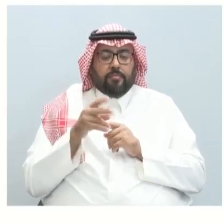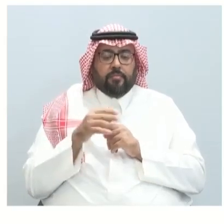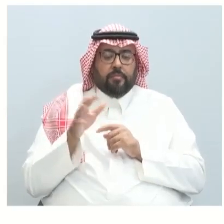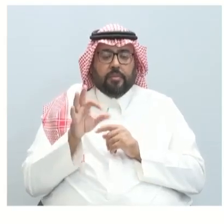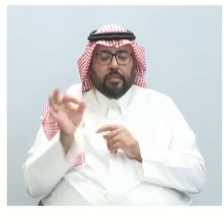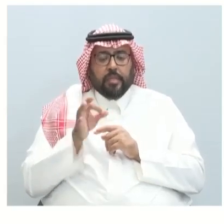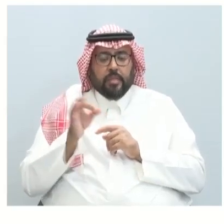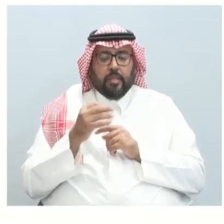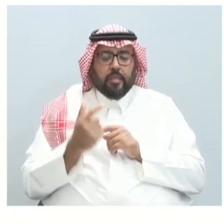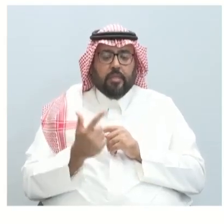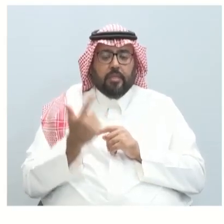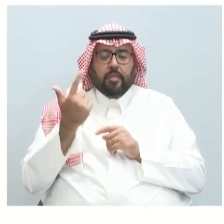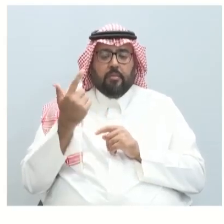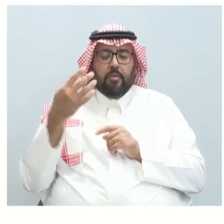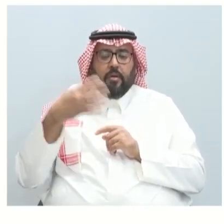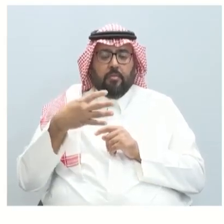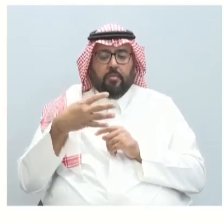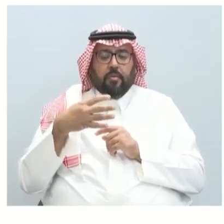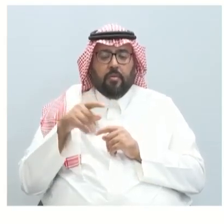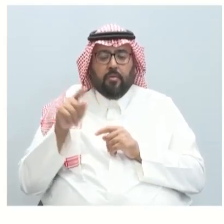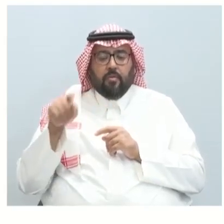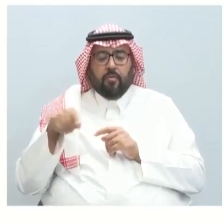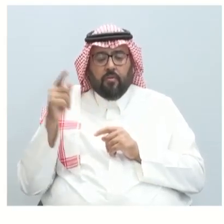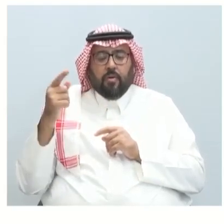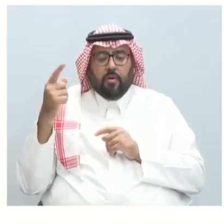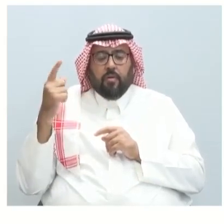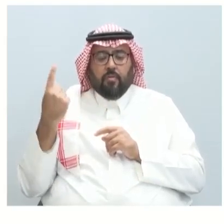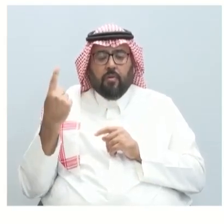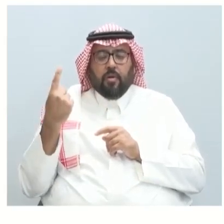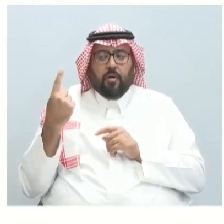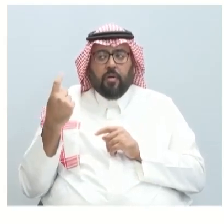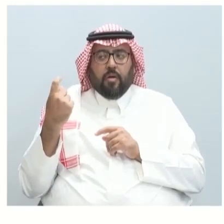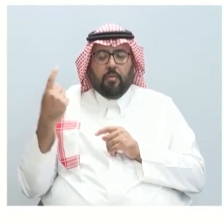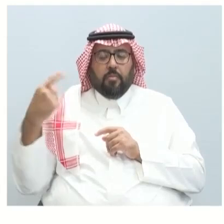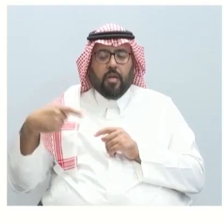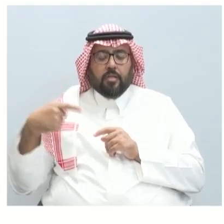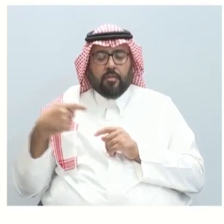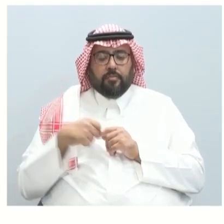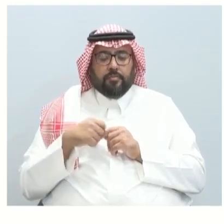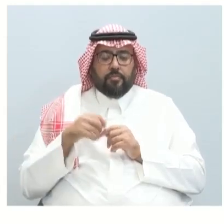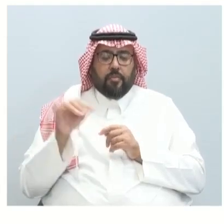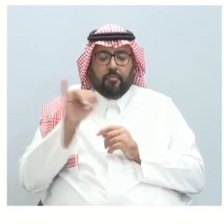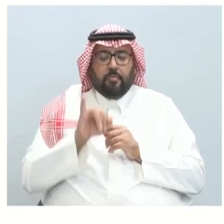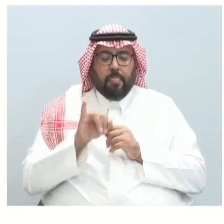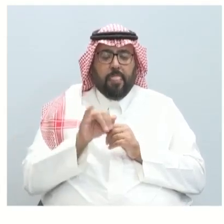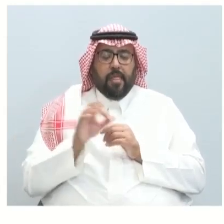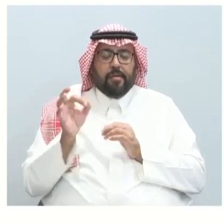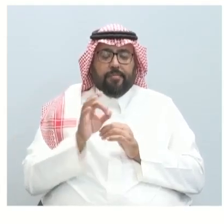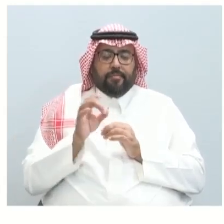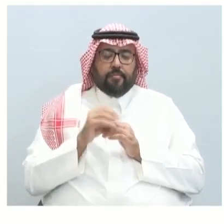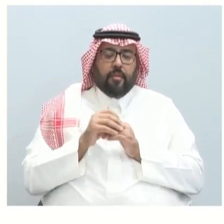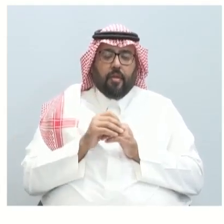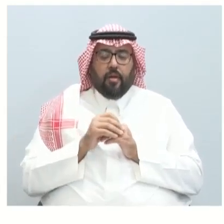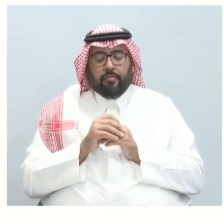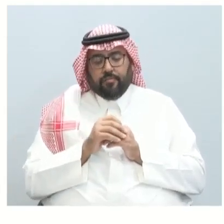تقريبا سبعه واربعين وواحد ابنائي بناتي من عشره متر اذا بهذا الشكل